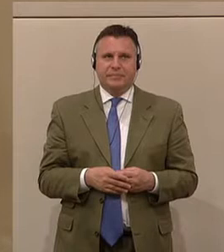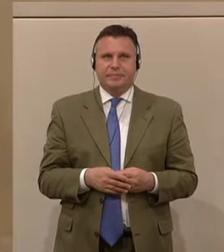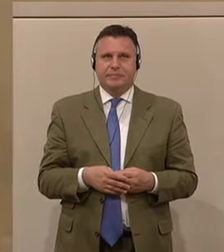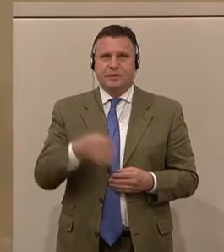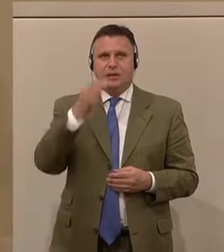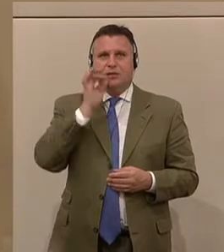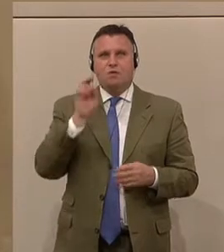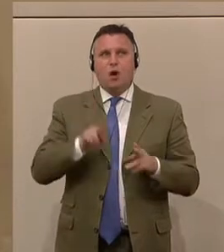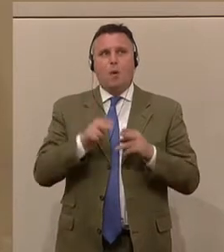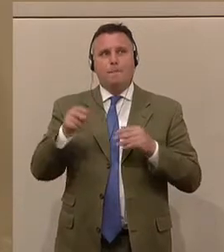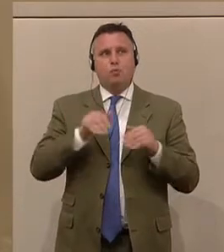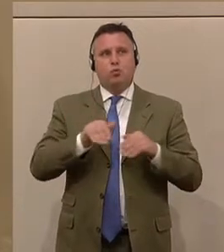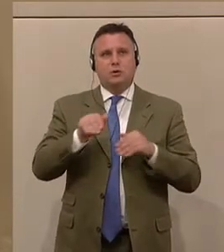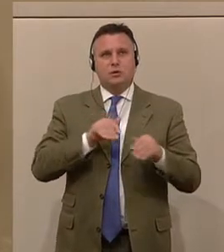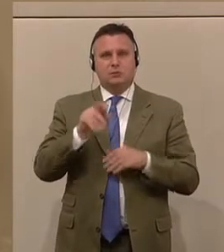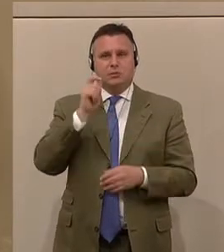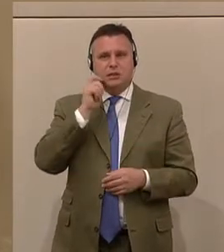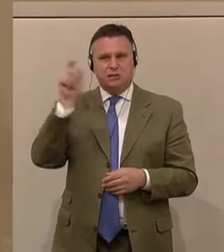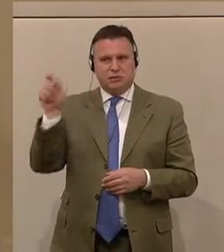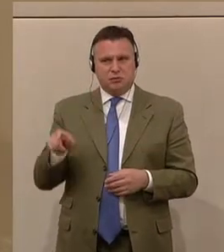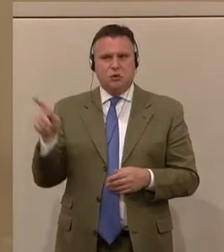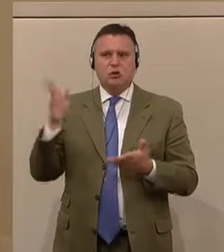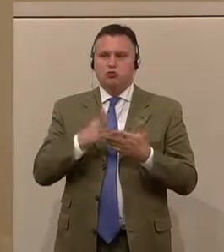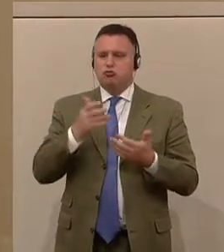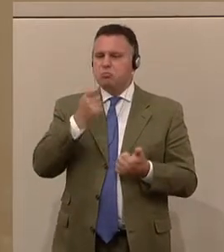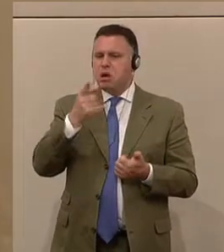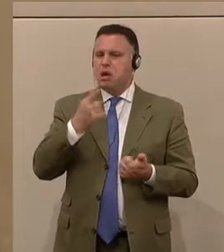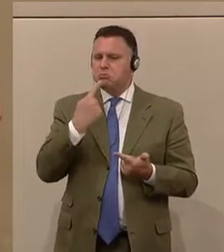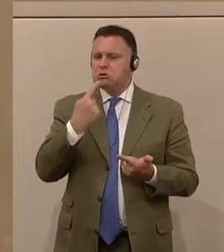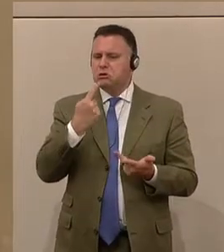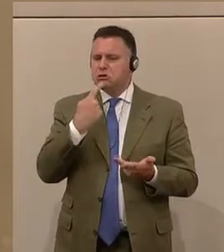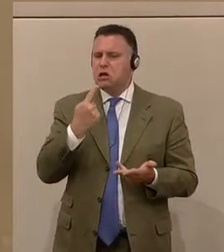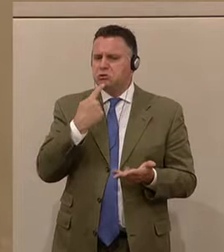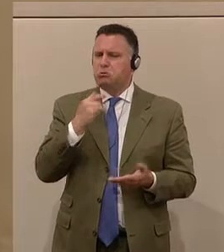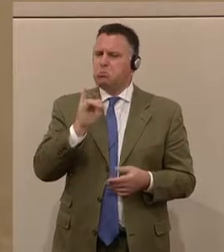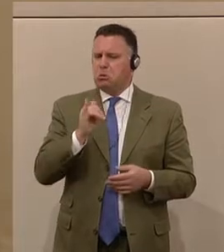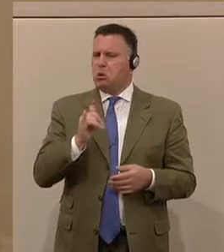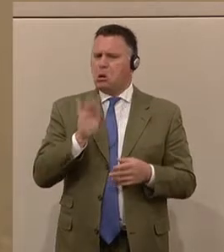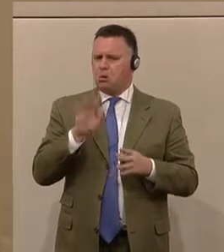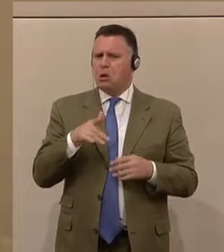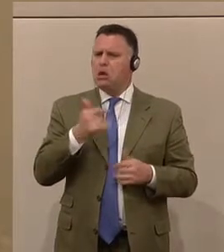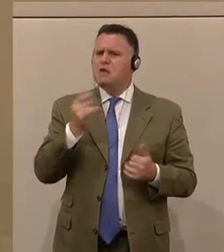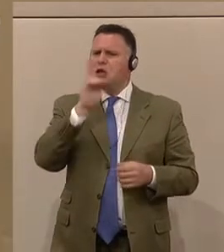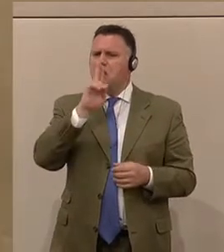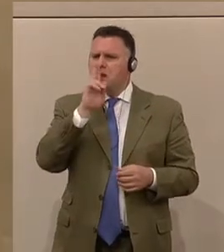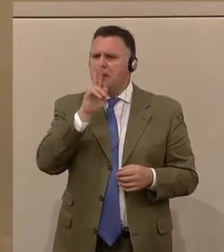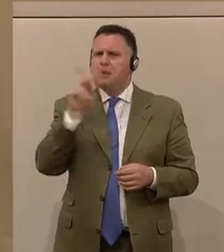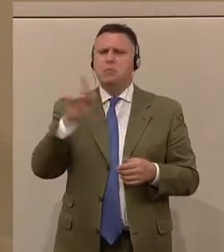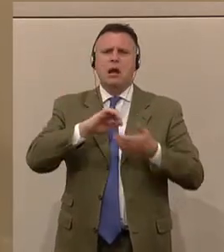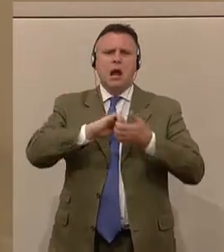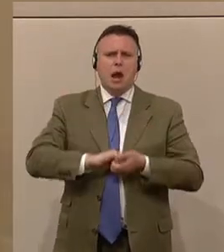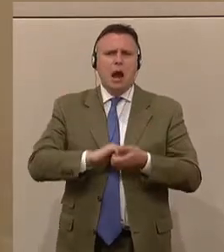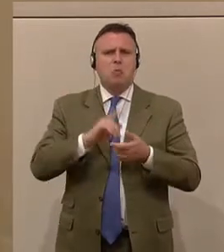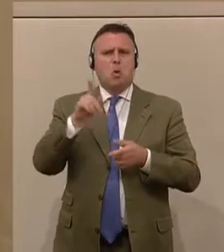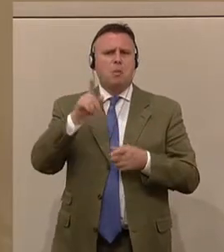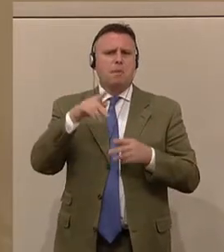Frau Bundesministerin, Sie haben ja einige Bekenntnisse abgelegt. Das ist ja nett. Ja, natürlich, Klimaschutzabkommen von